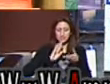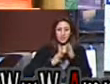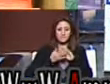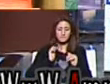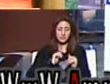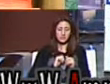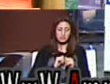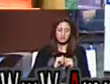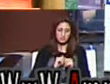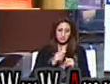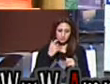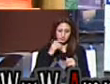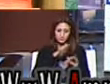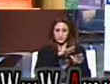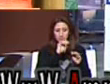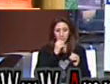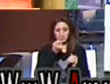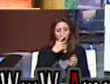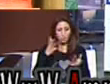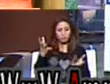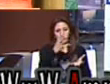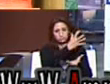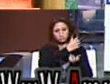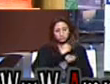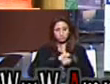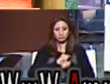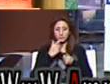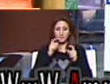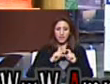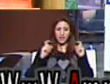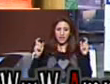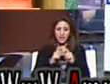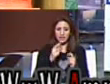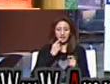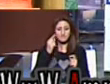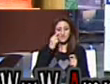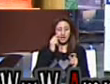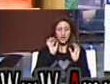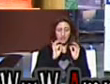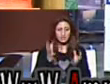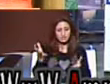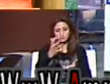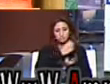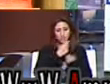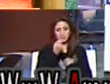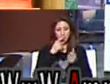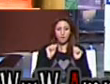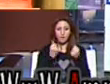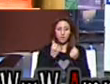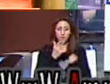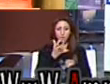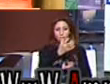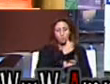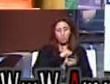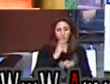لهذه الاسباب تمت يعني كان في تحفظ اللجنه الفنيه على تداول هذه الاصناف